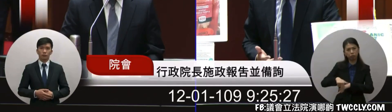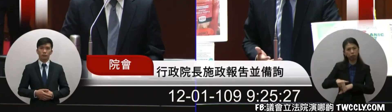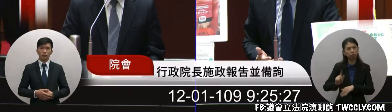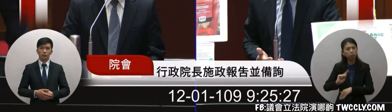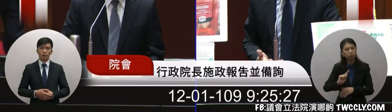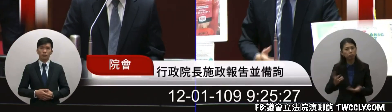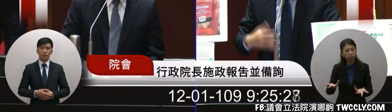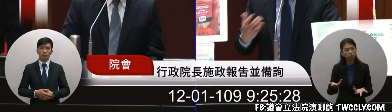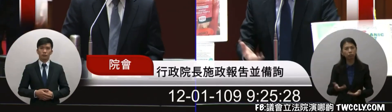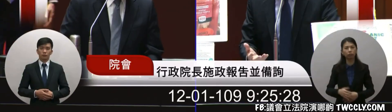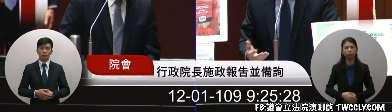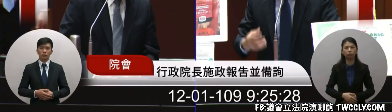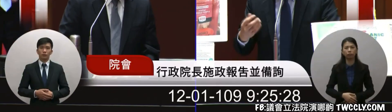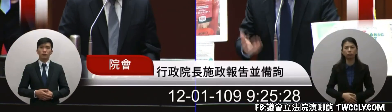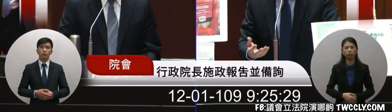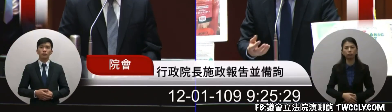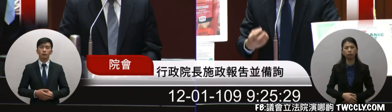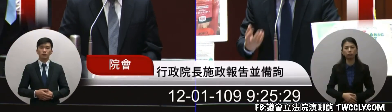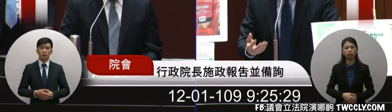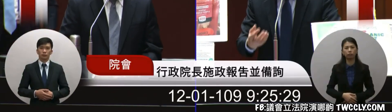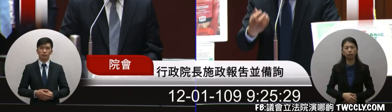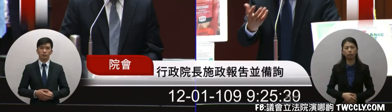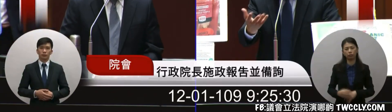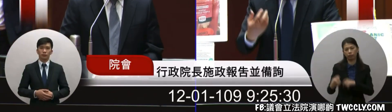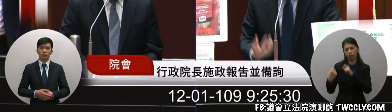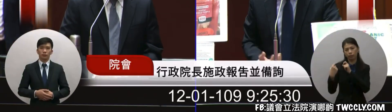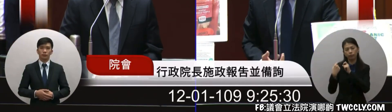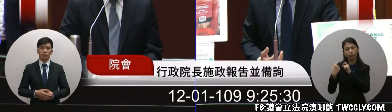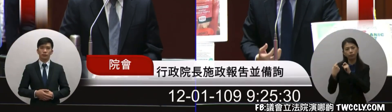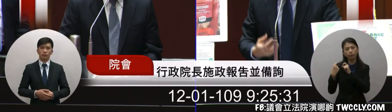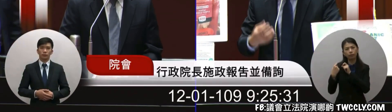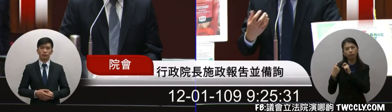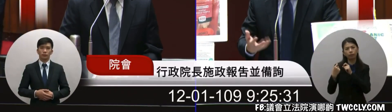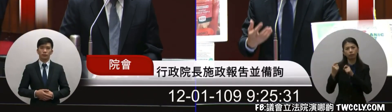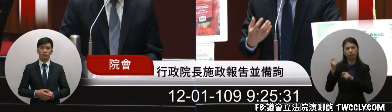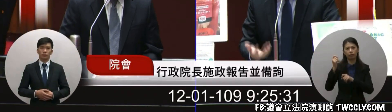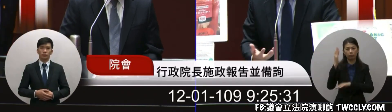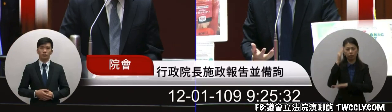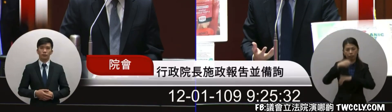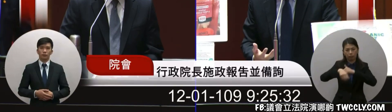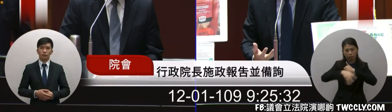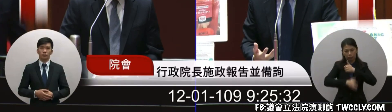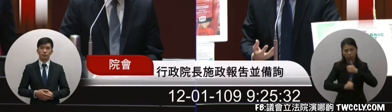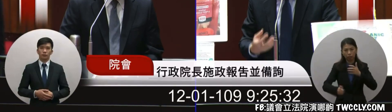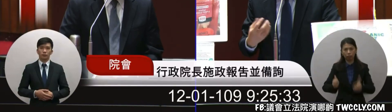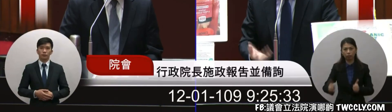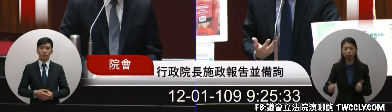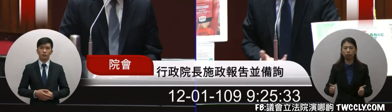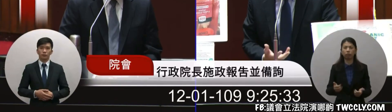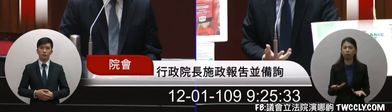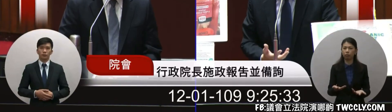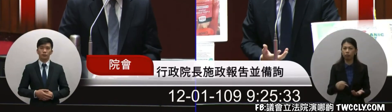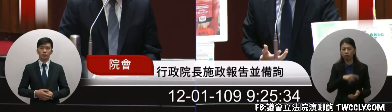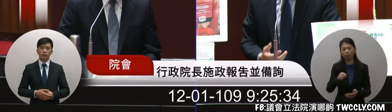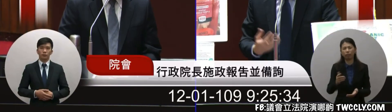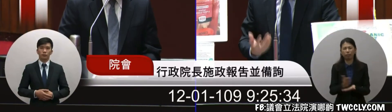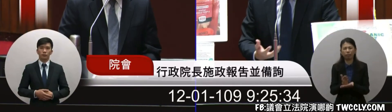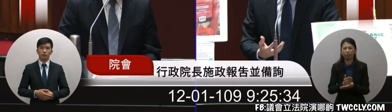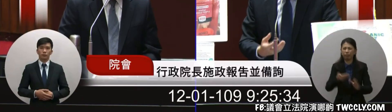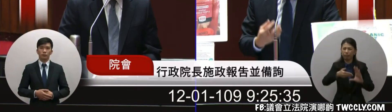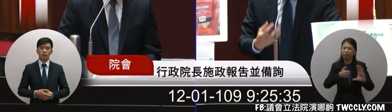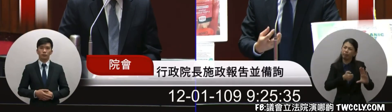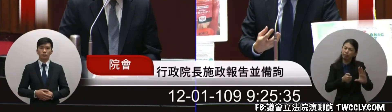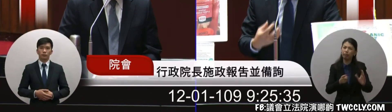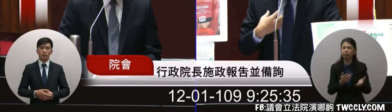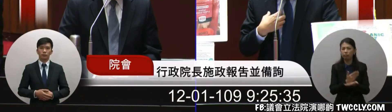会发生嘛，其实很多人现在最近其实在内阁这边很多的这个频道的问题也一直被人家诟病，所以我觉得